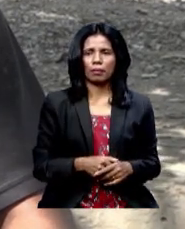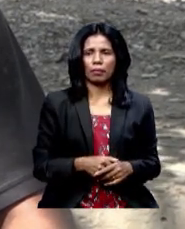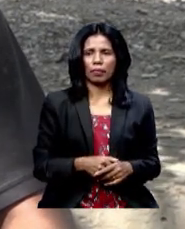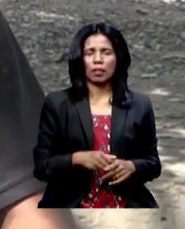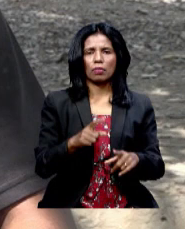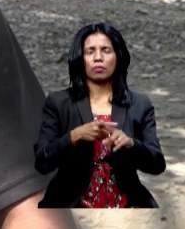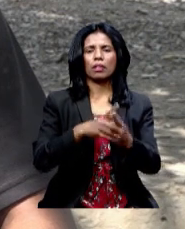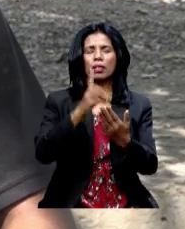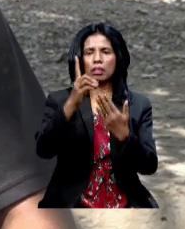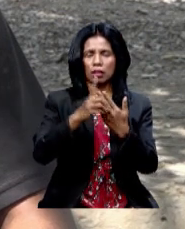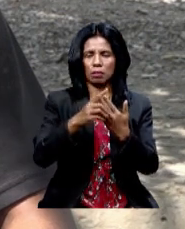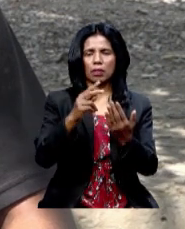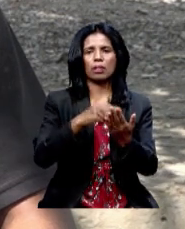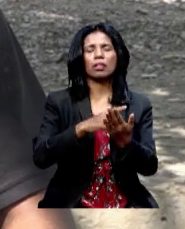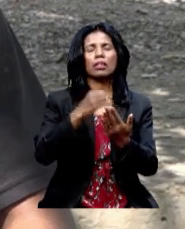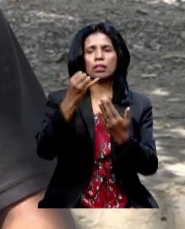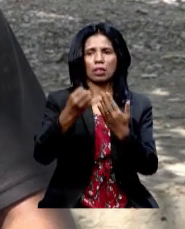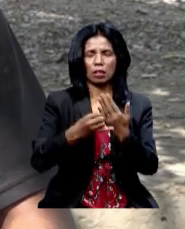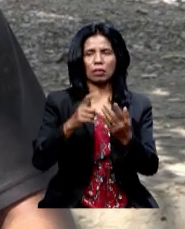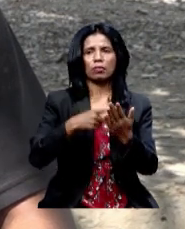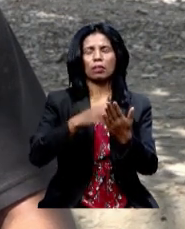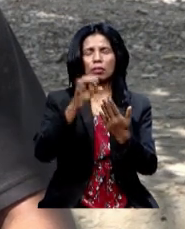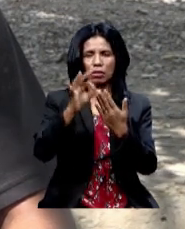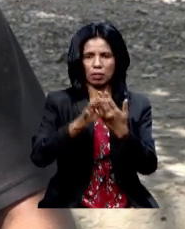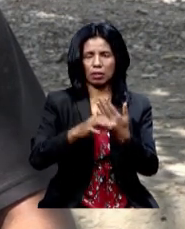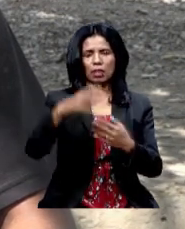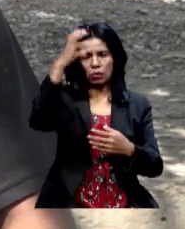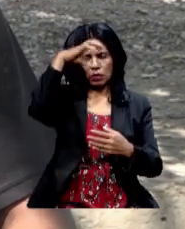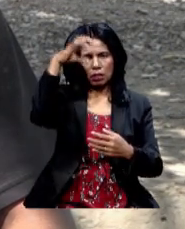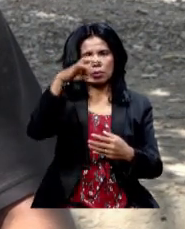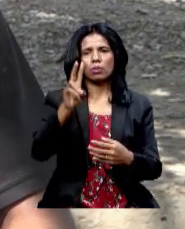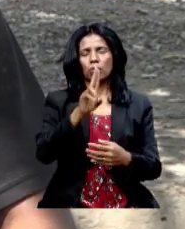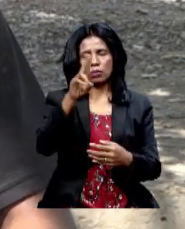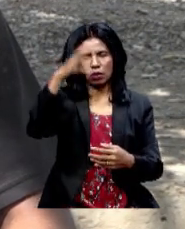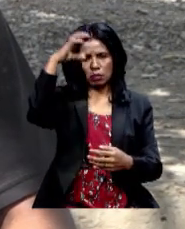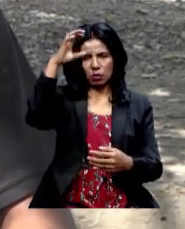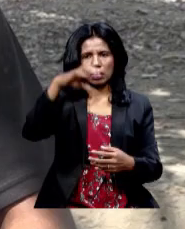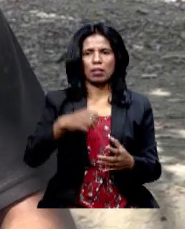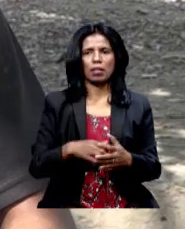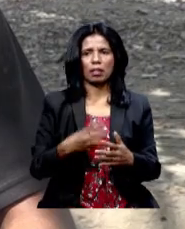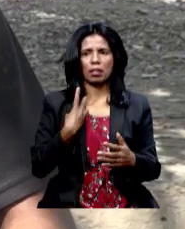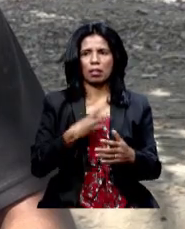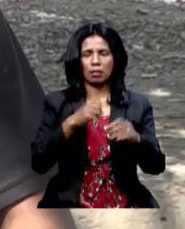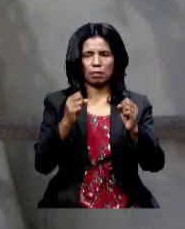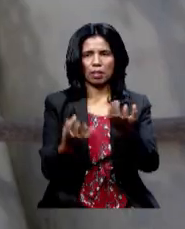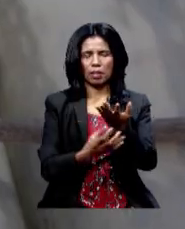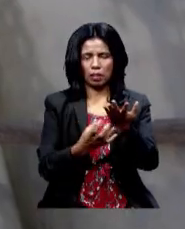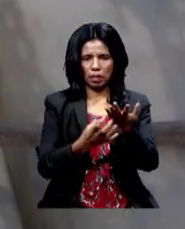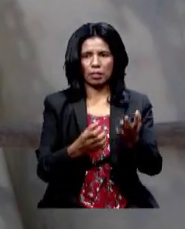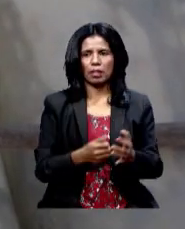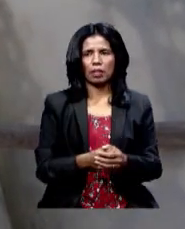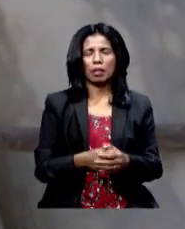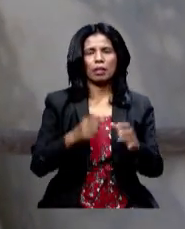dezembro, janeiro, mais até fevereiro, né? O da bem sei na cono. Neve cada vez a minha usa o da bem ser né? Bele tem